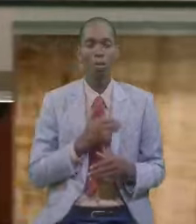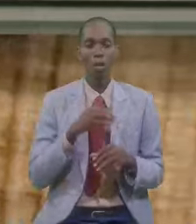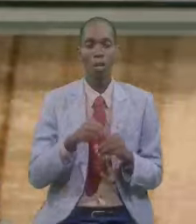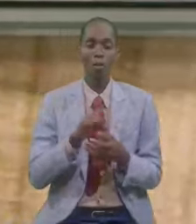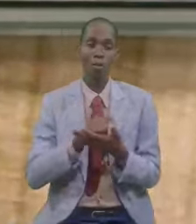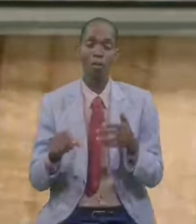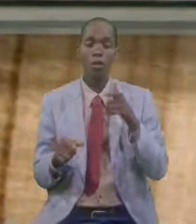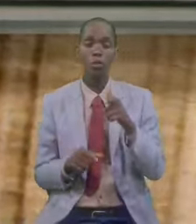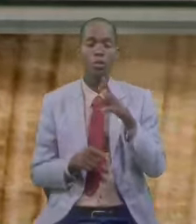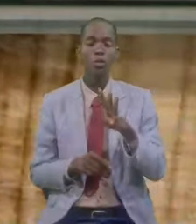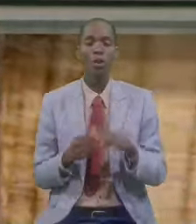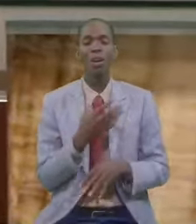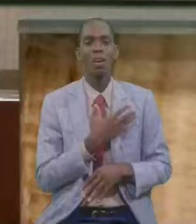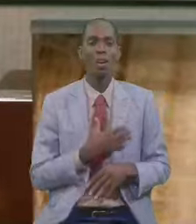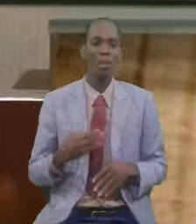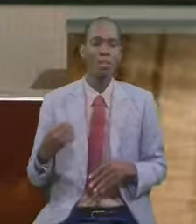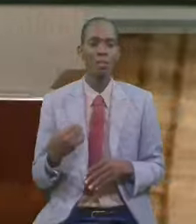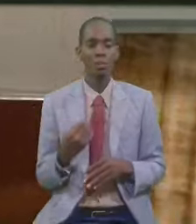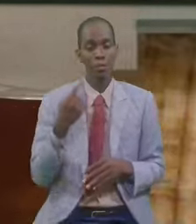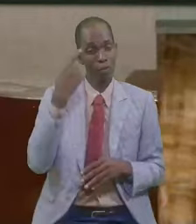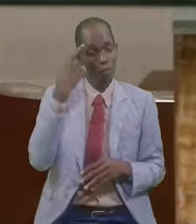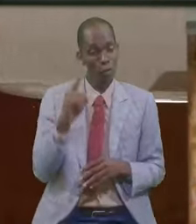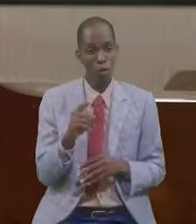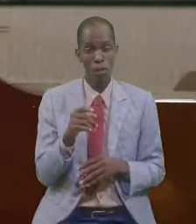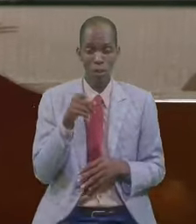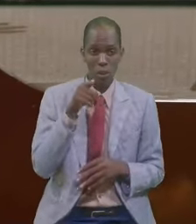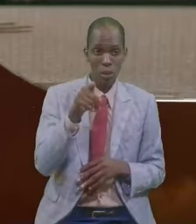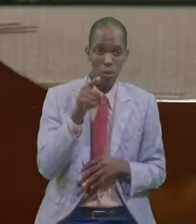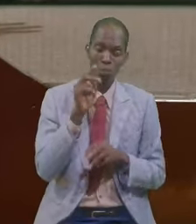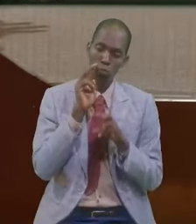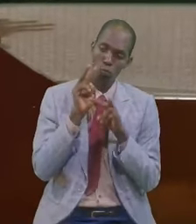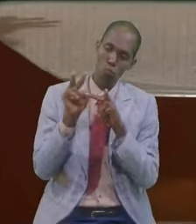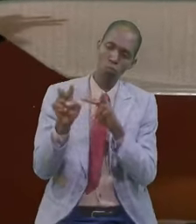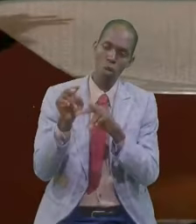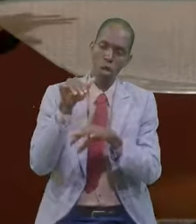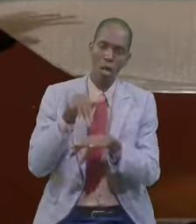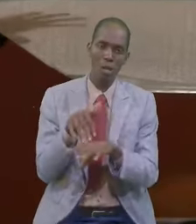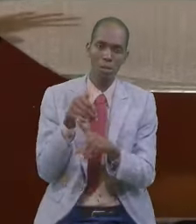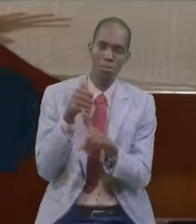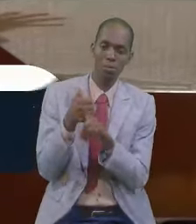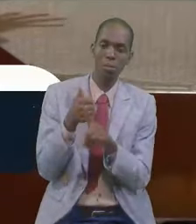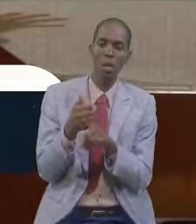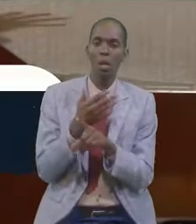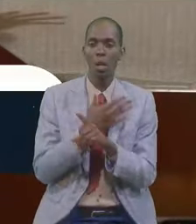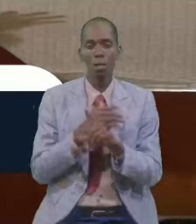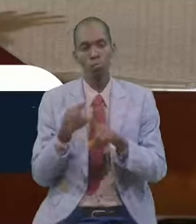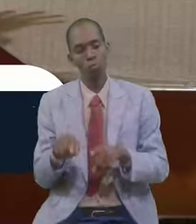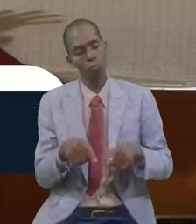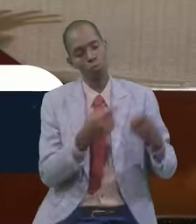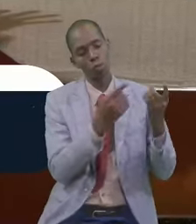dit, et qui, après s'être regardé, s'en